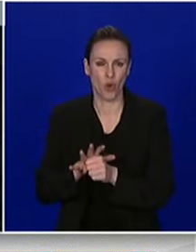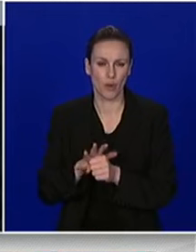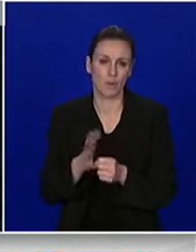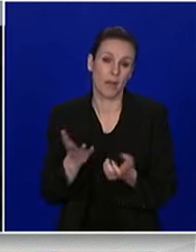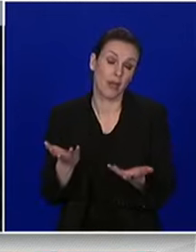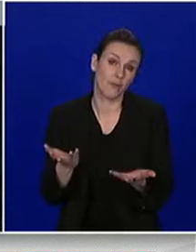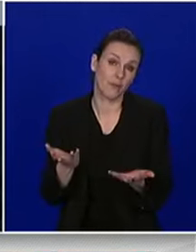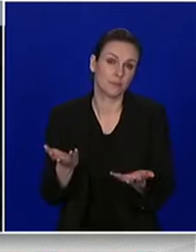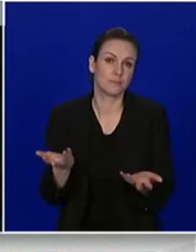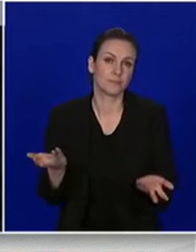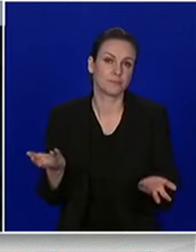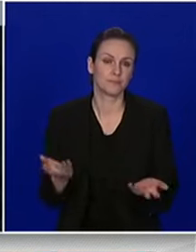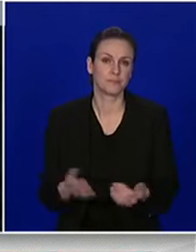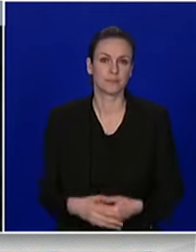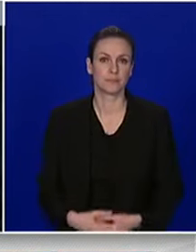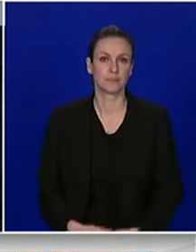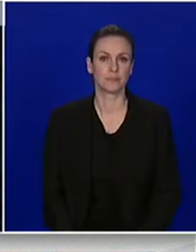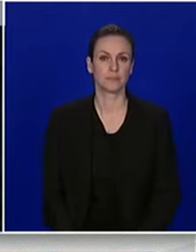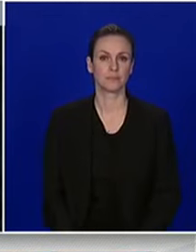hvala.